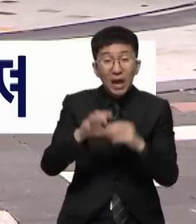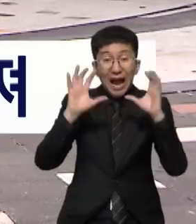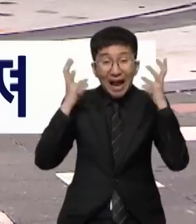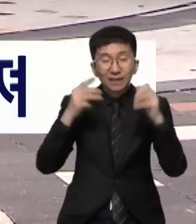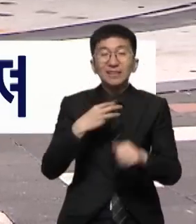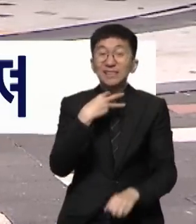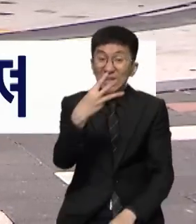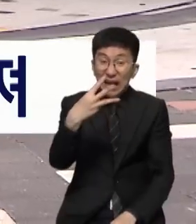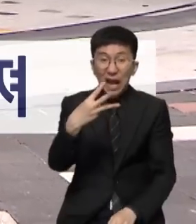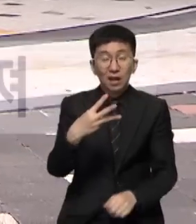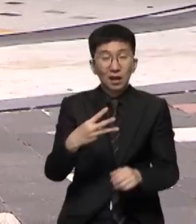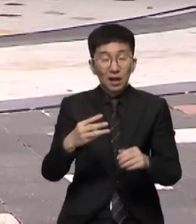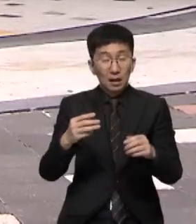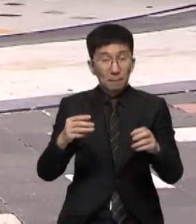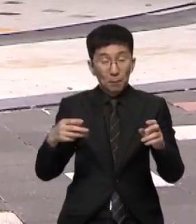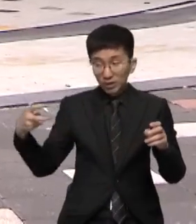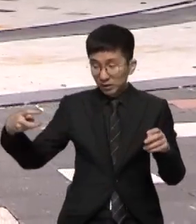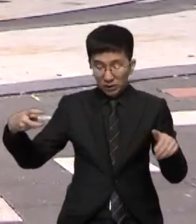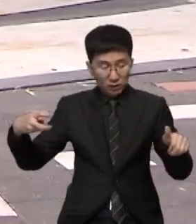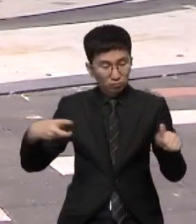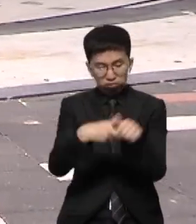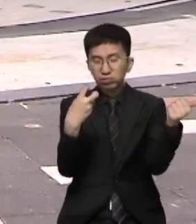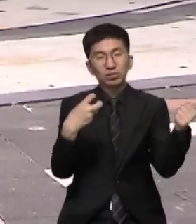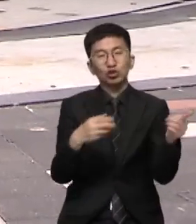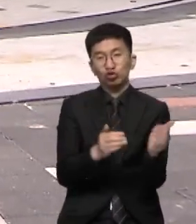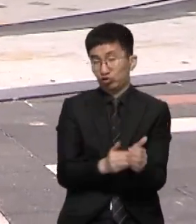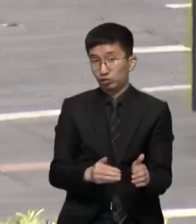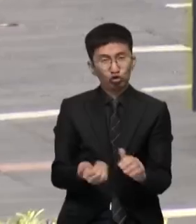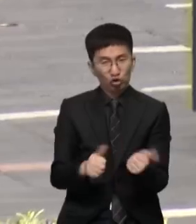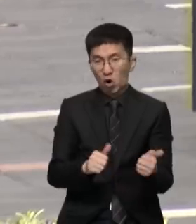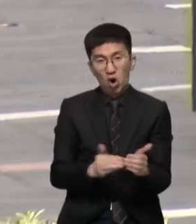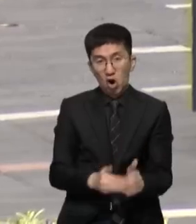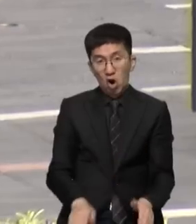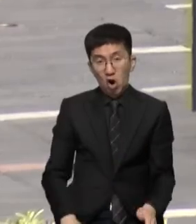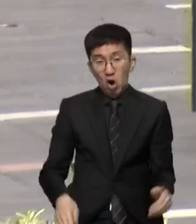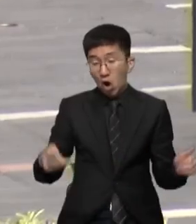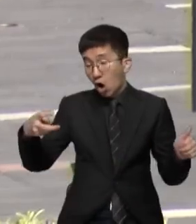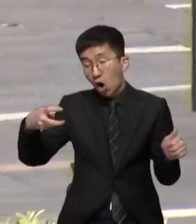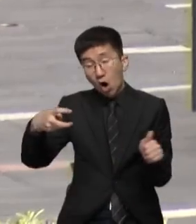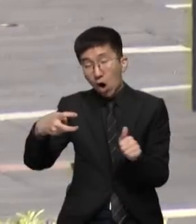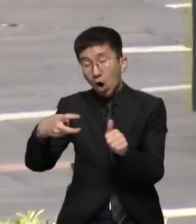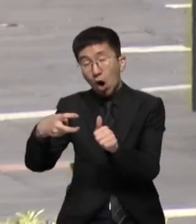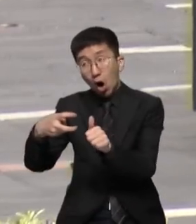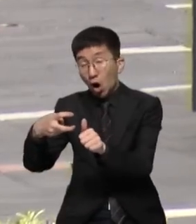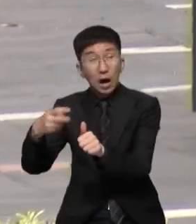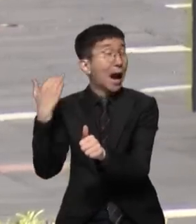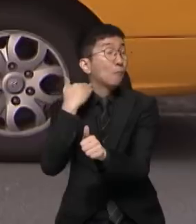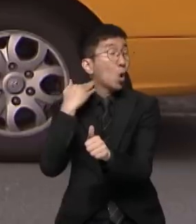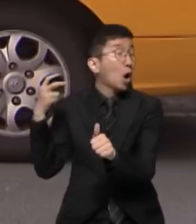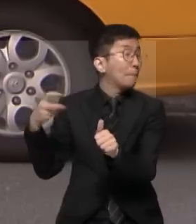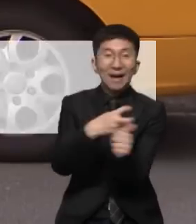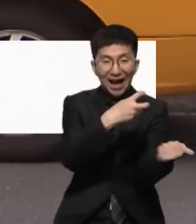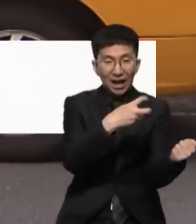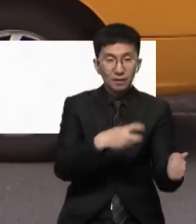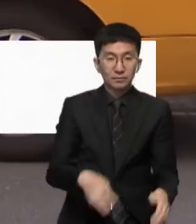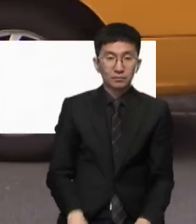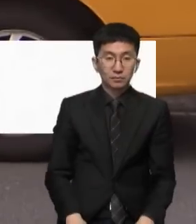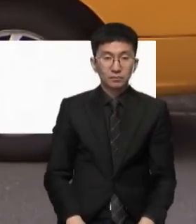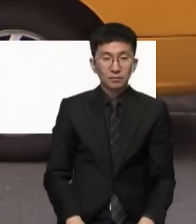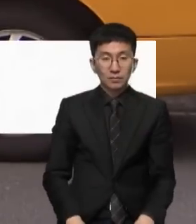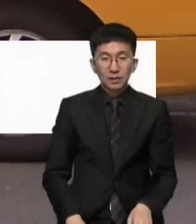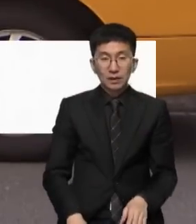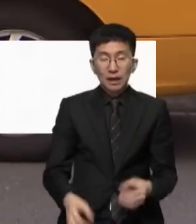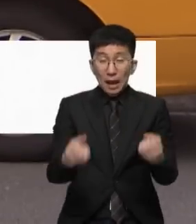났습니다. 버스 앞으로 걸어들어온 피해 아동을 운전자가 발견하지 못한 겁니다. 센서에 대한